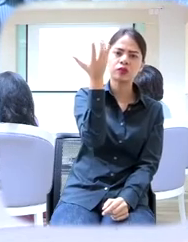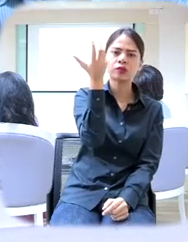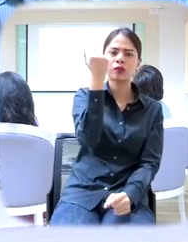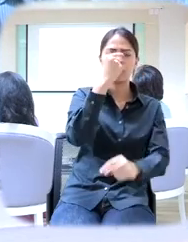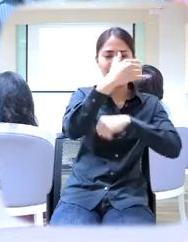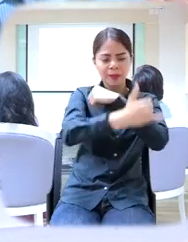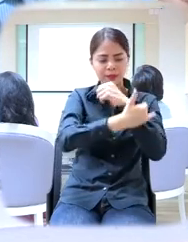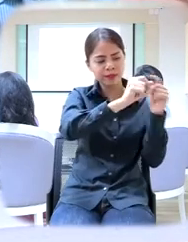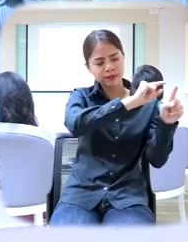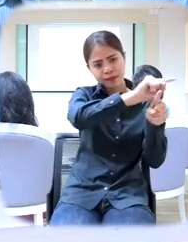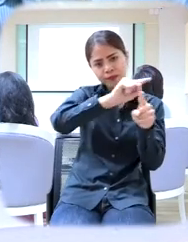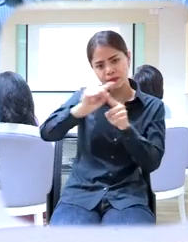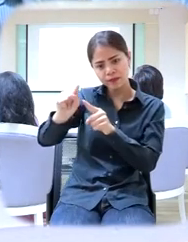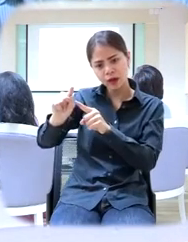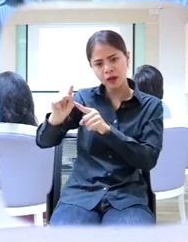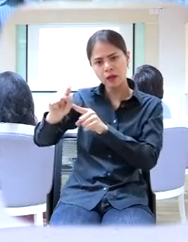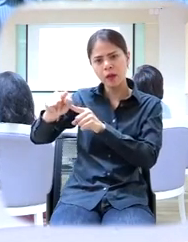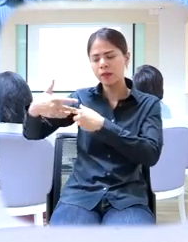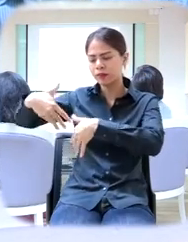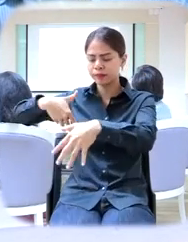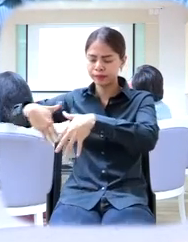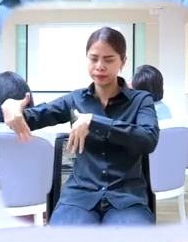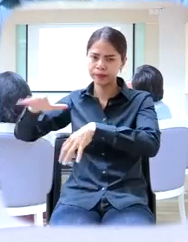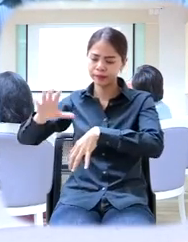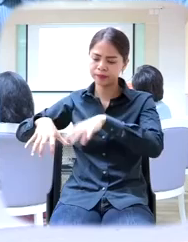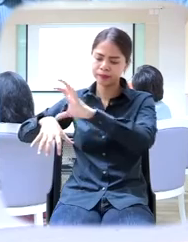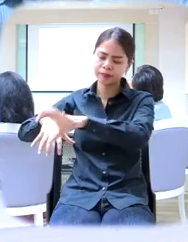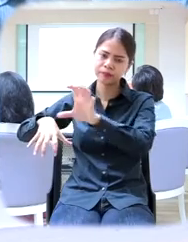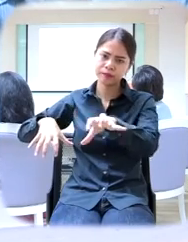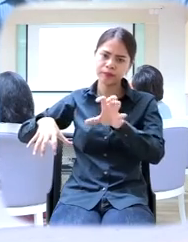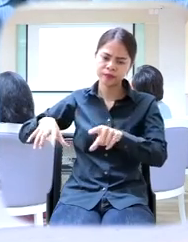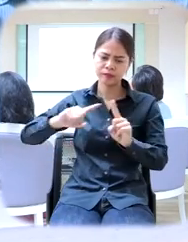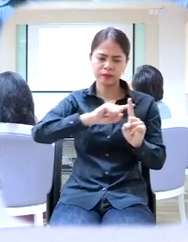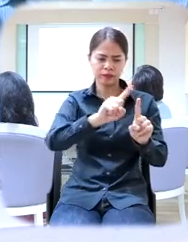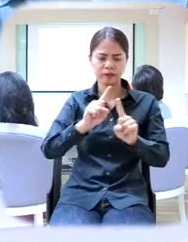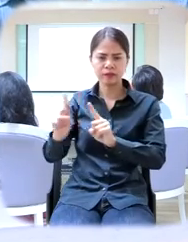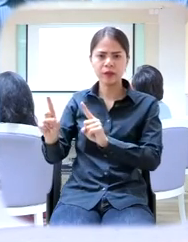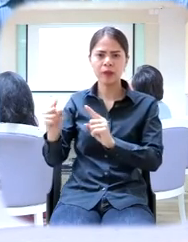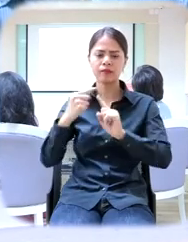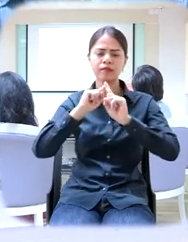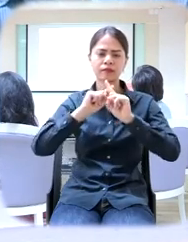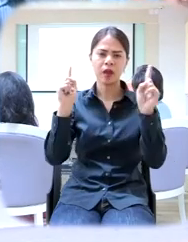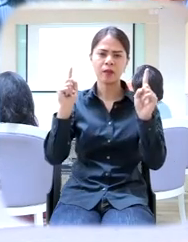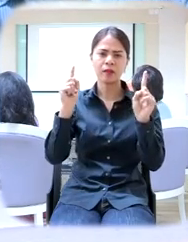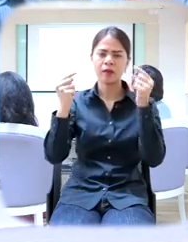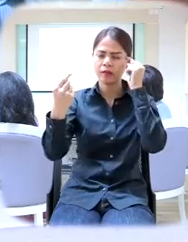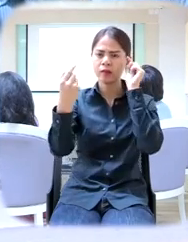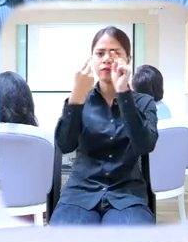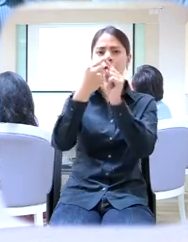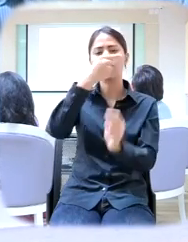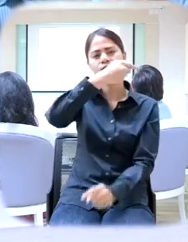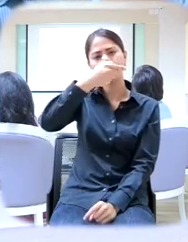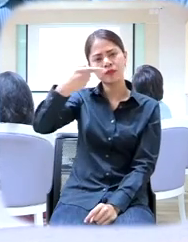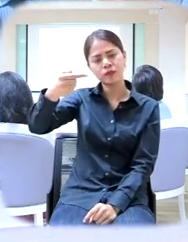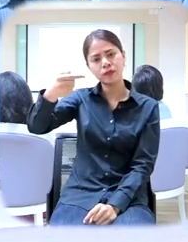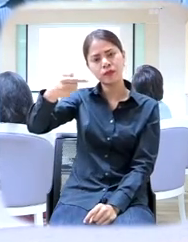ที่อื่นๆแล้วก็เทียบกับท้องถิ่นในฐานะที่มีนัยยะที่ลบอยู่บ้างพอสมควรอย่างไรก็ตามความรู้ในสยาม